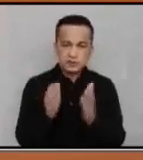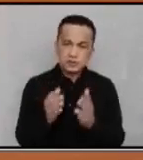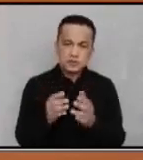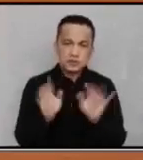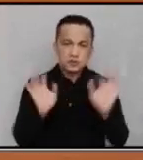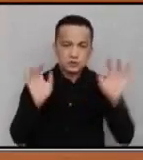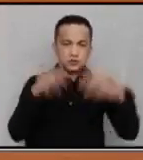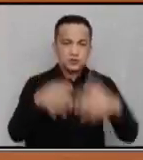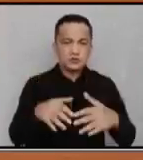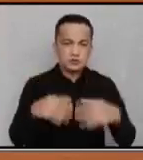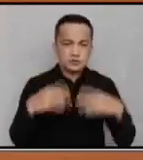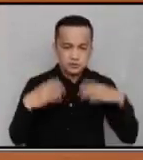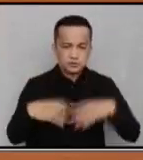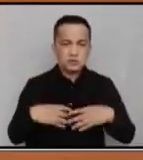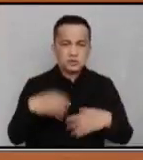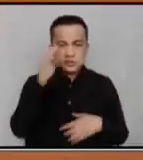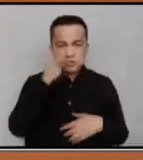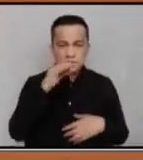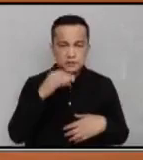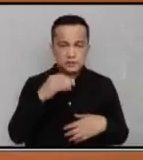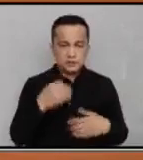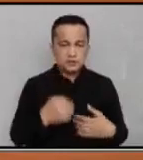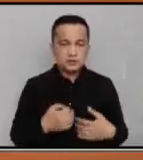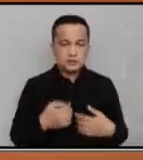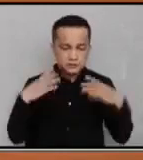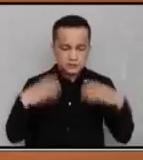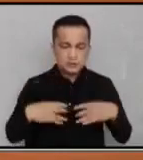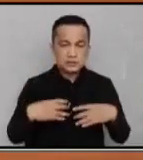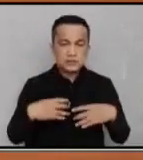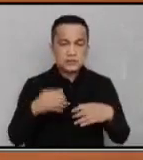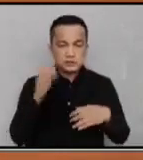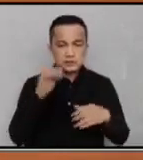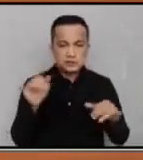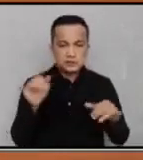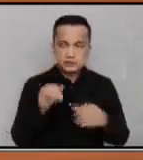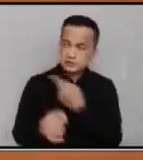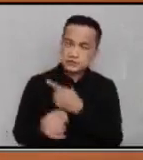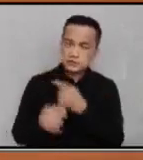ng barong o Filipiniana-inspired attire katulad ng nakasanayan.